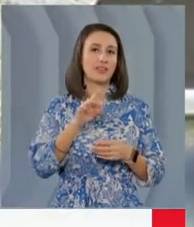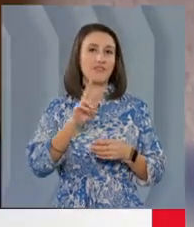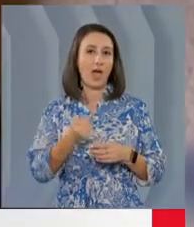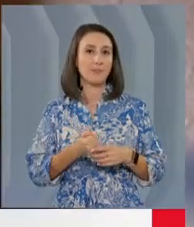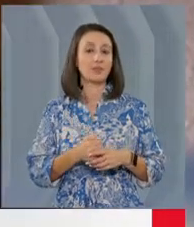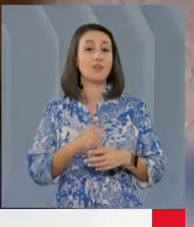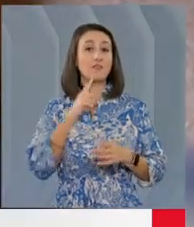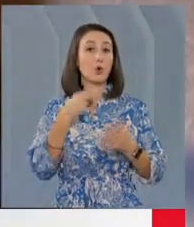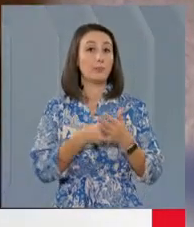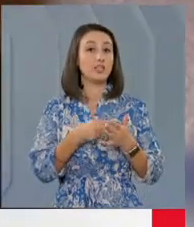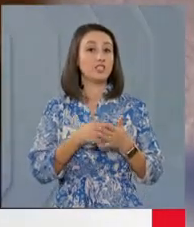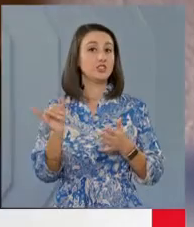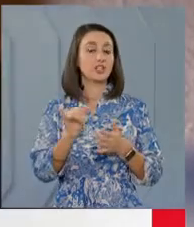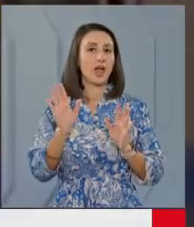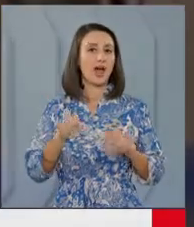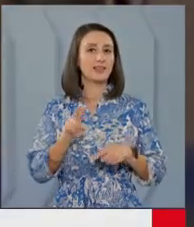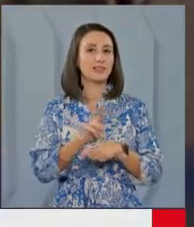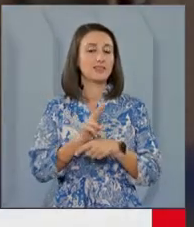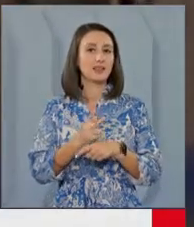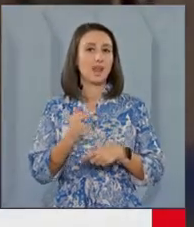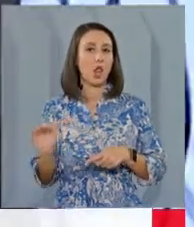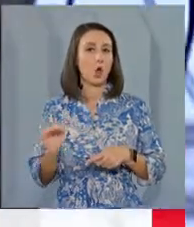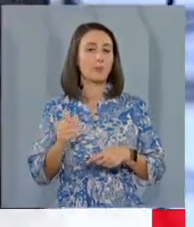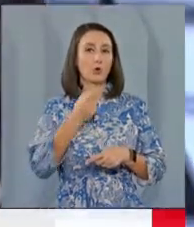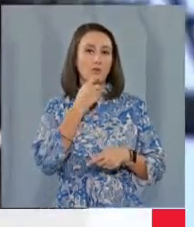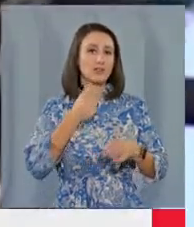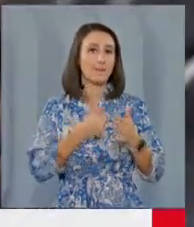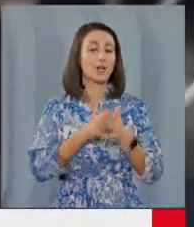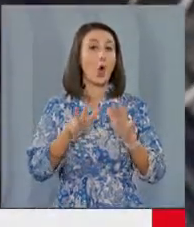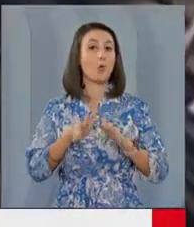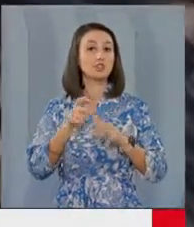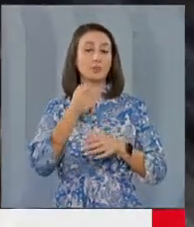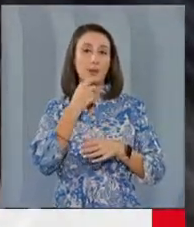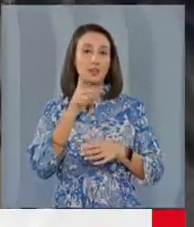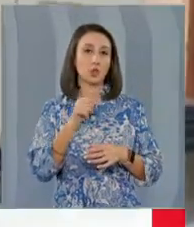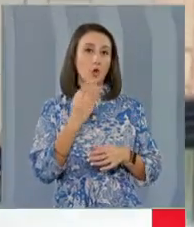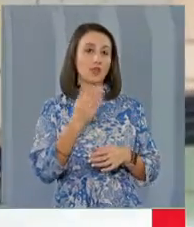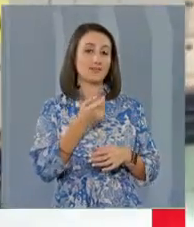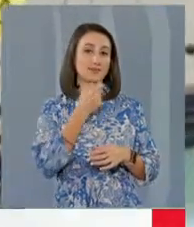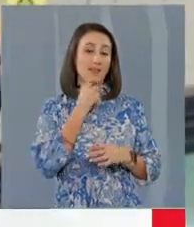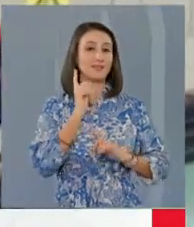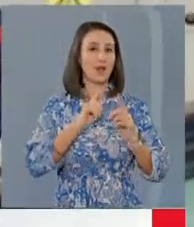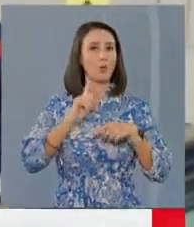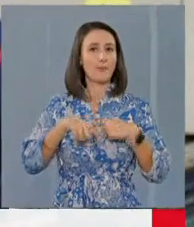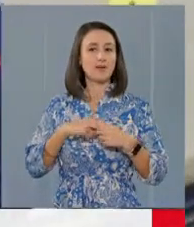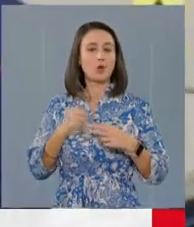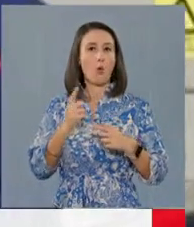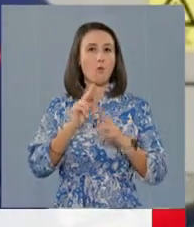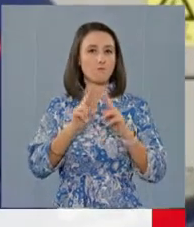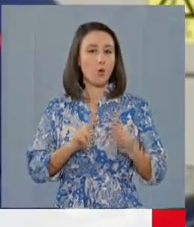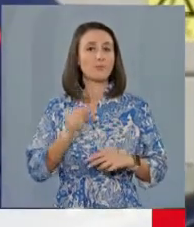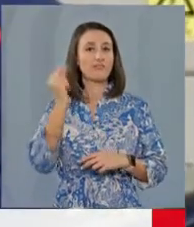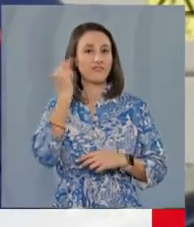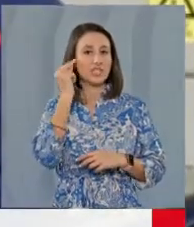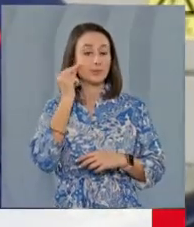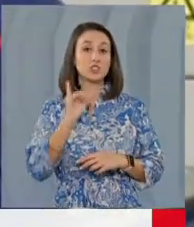clienții casnici care au în întreținere cel puțin 3 copii cu vârsta de până în 18 ani, respectiv 26 de ani în cazul în care urmează o formă de învățământ.